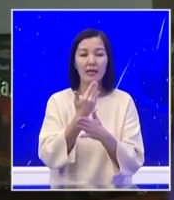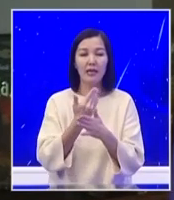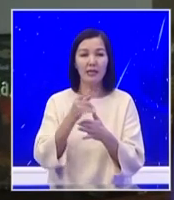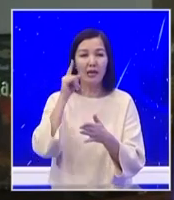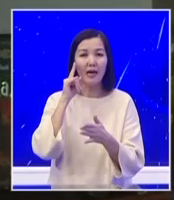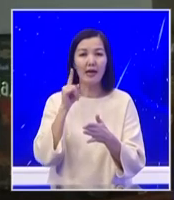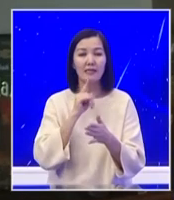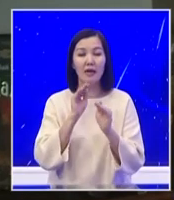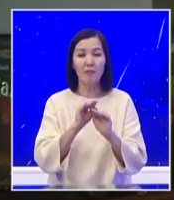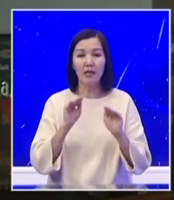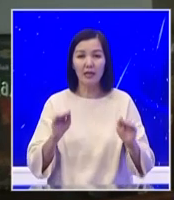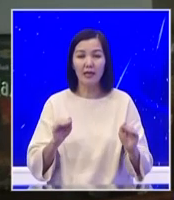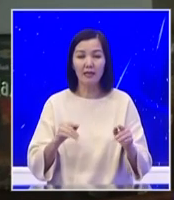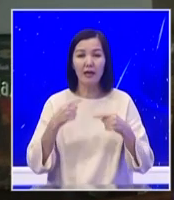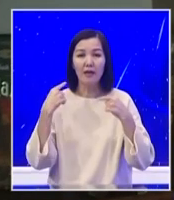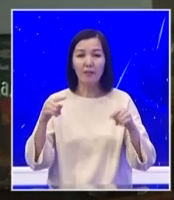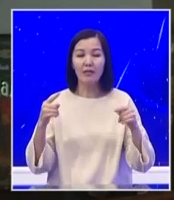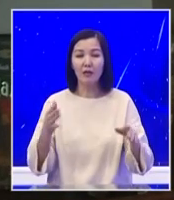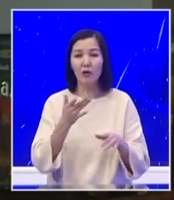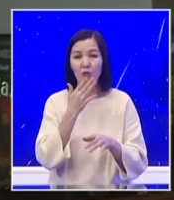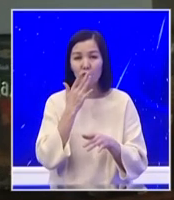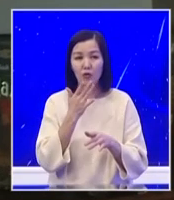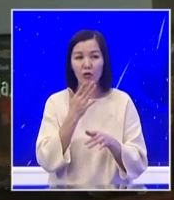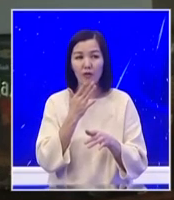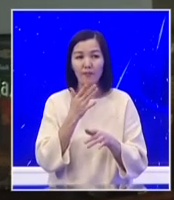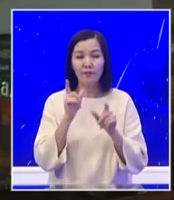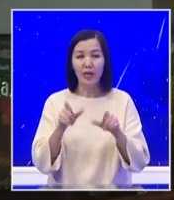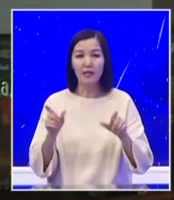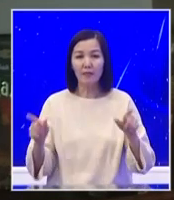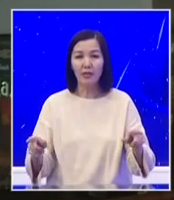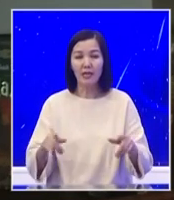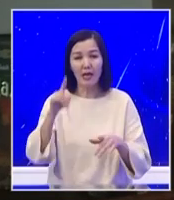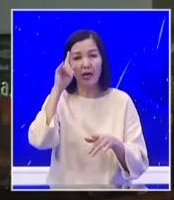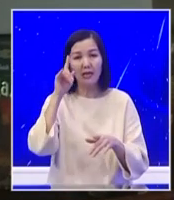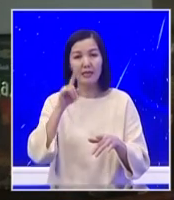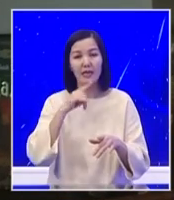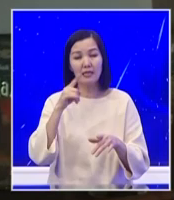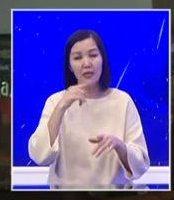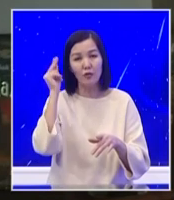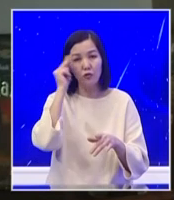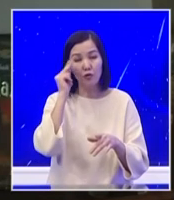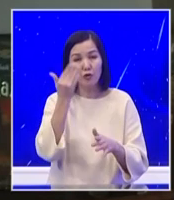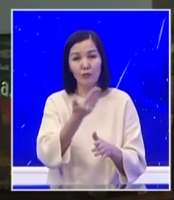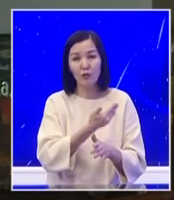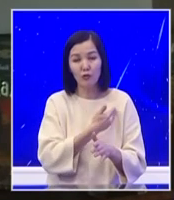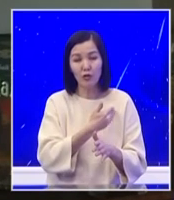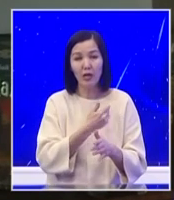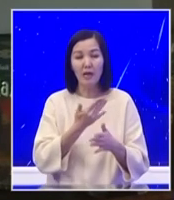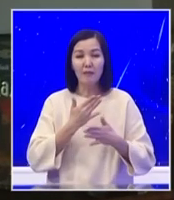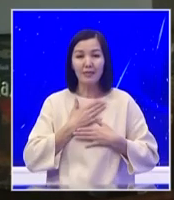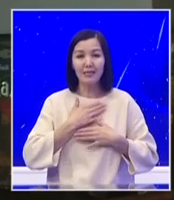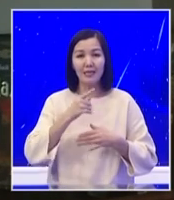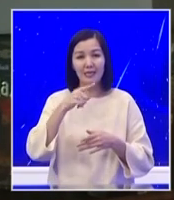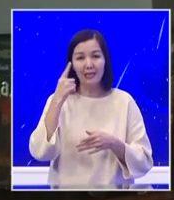қазақ балаларына басқа ұлт өкілдеріне, қазақ тілін үйренуші басқа ұлт өкілдеріне біздің